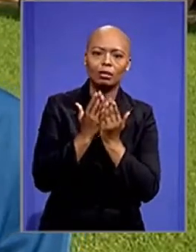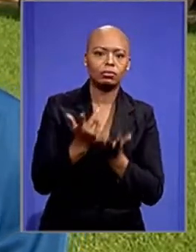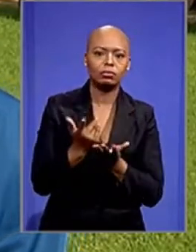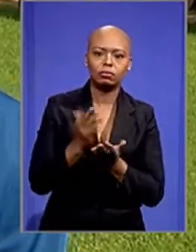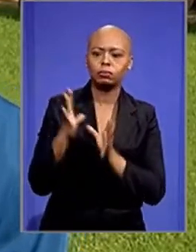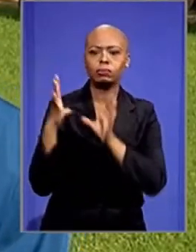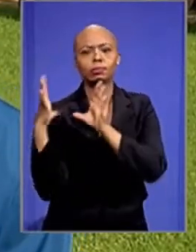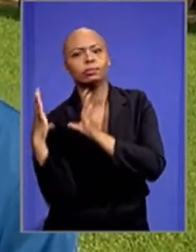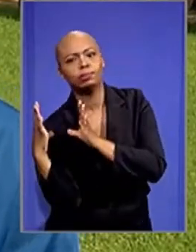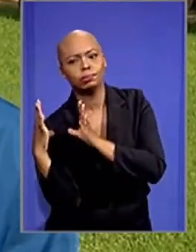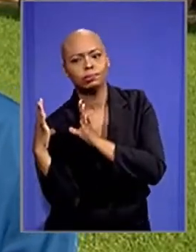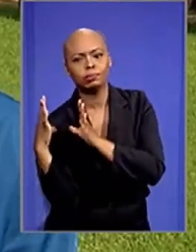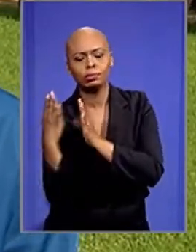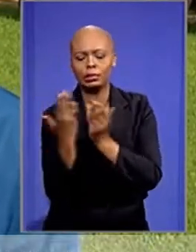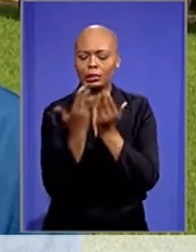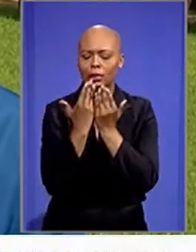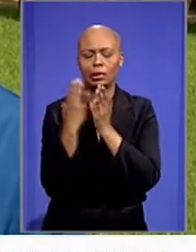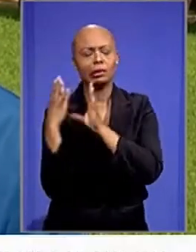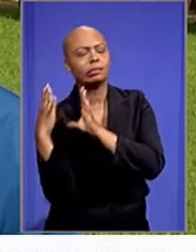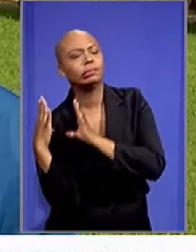sena barutiši